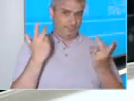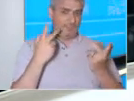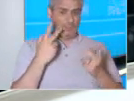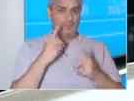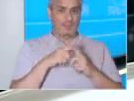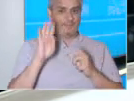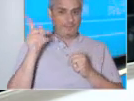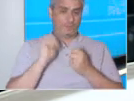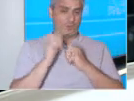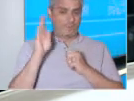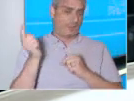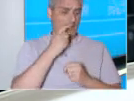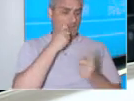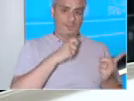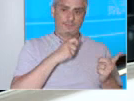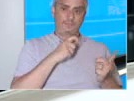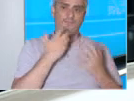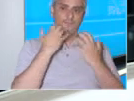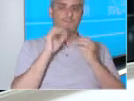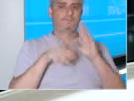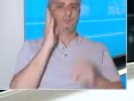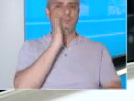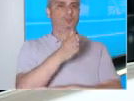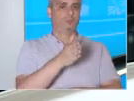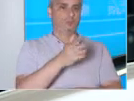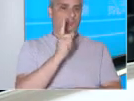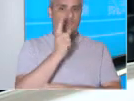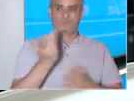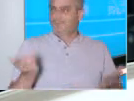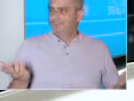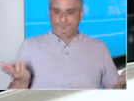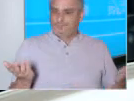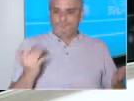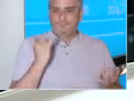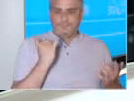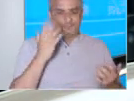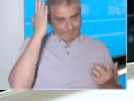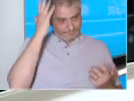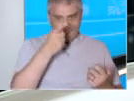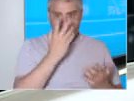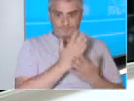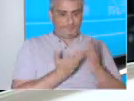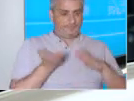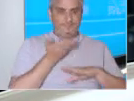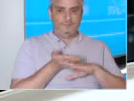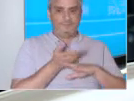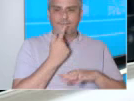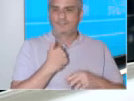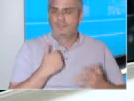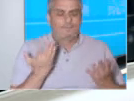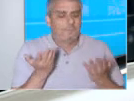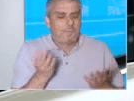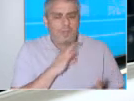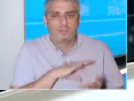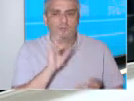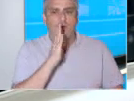בדרך נתניהו, נתניהו דרך דרי, זה הסיפור של בחירות ישירות, אבל גם לזה אני לא רואה נכון שבנט לכאורה העלה את זה. אבל תסביר לי מה